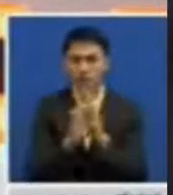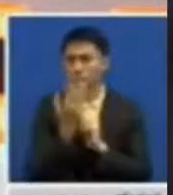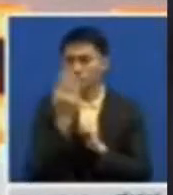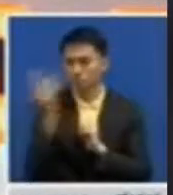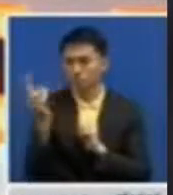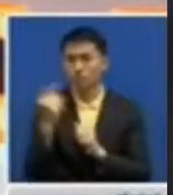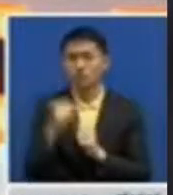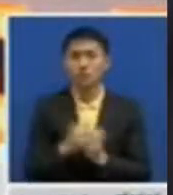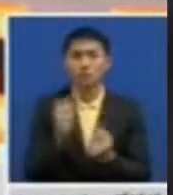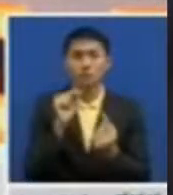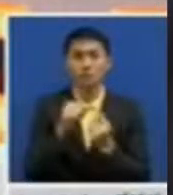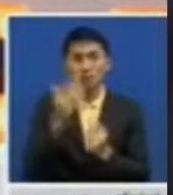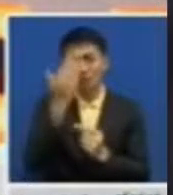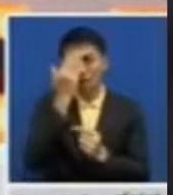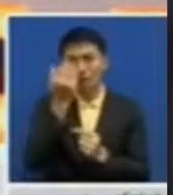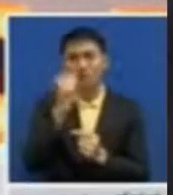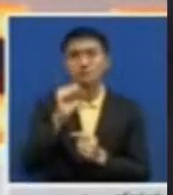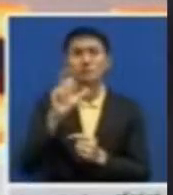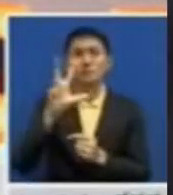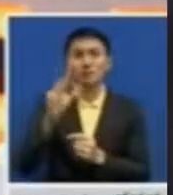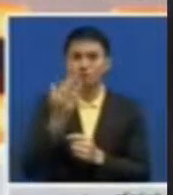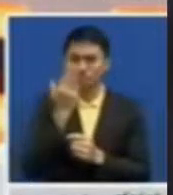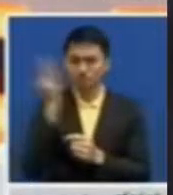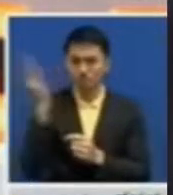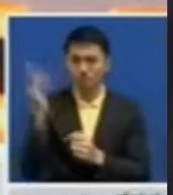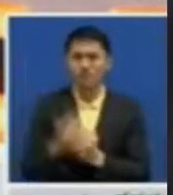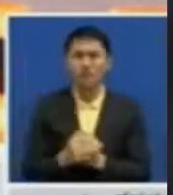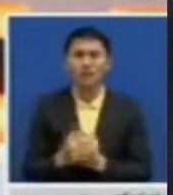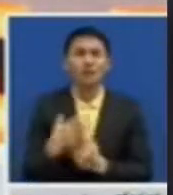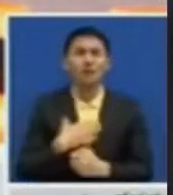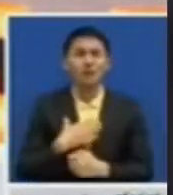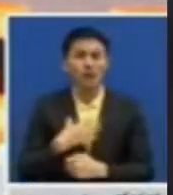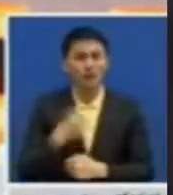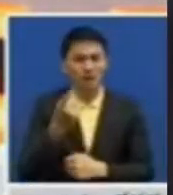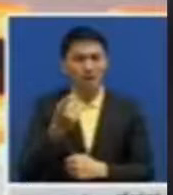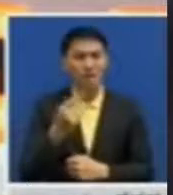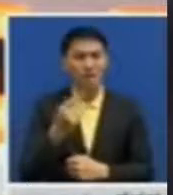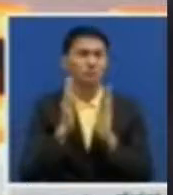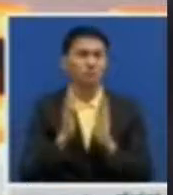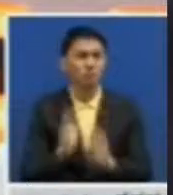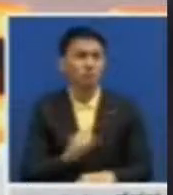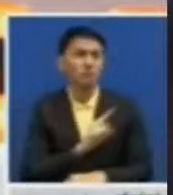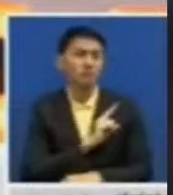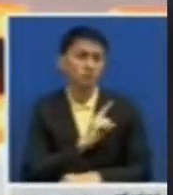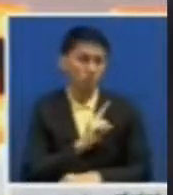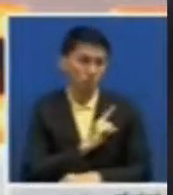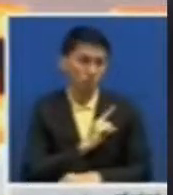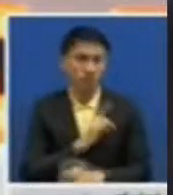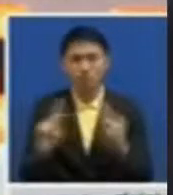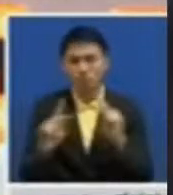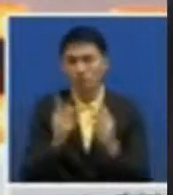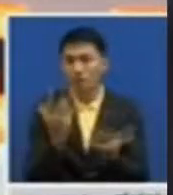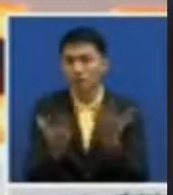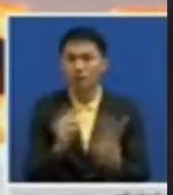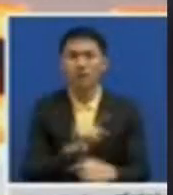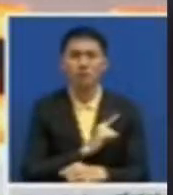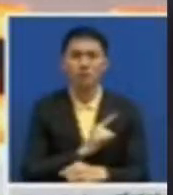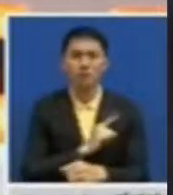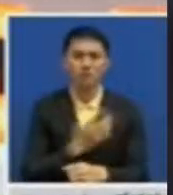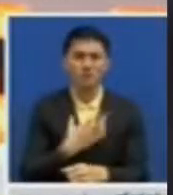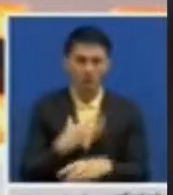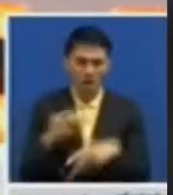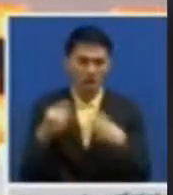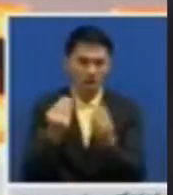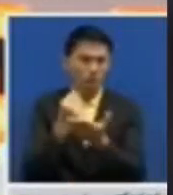พี่น้องชาว4ตำบลนะครับดังนั้นนะครับอยากจะให้หน่วยงานที่เกี่ยวข้องได้ไปขุดลอกหนองน้ำ